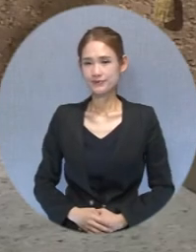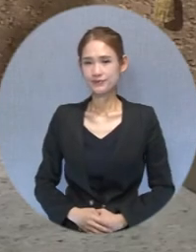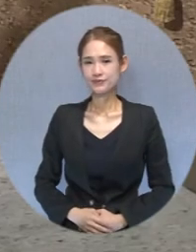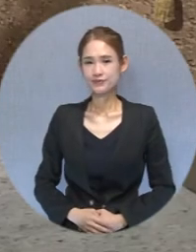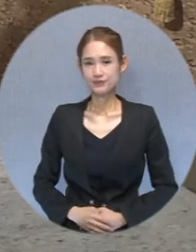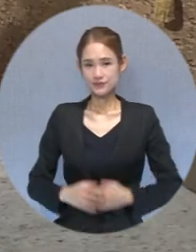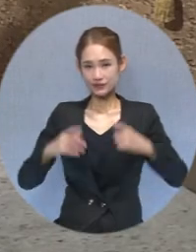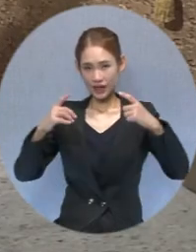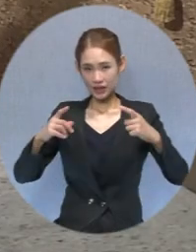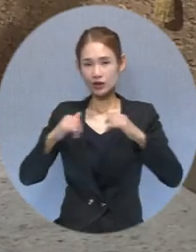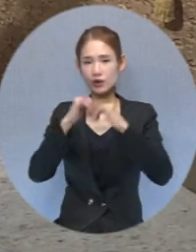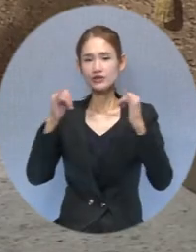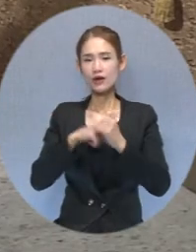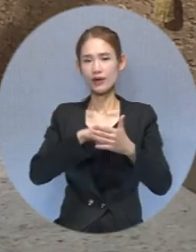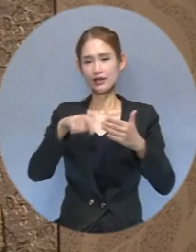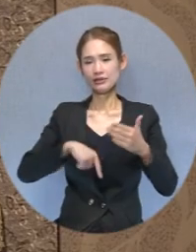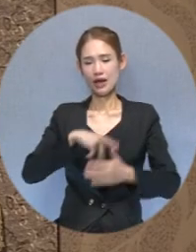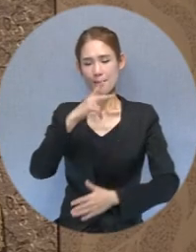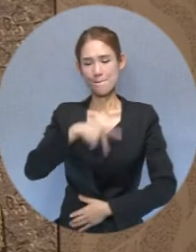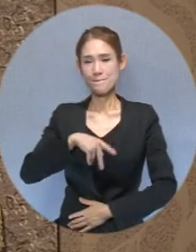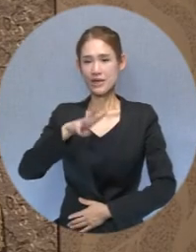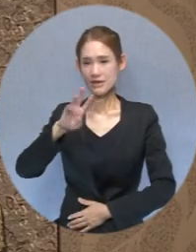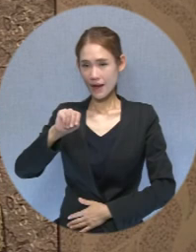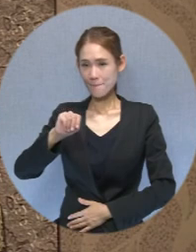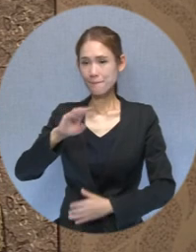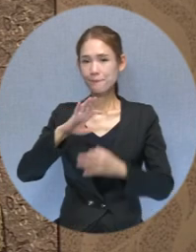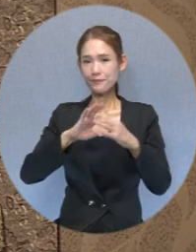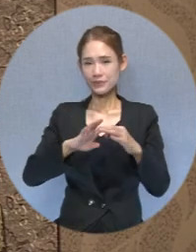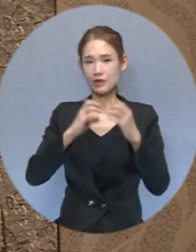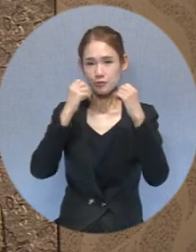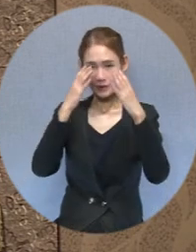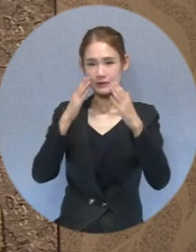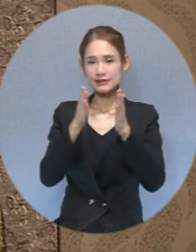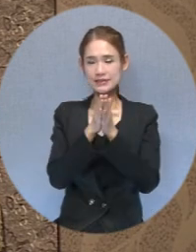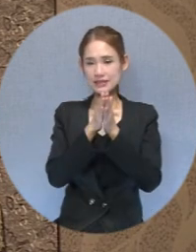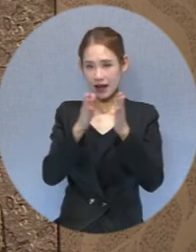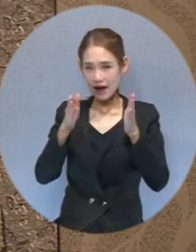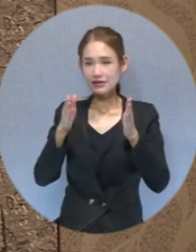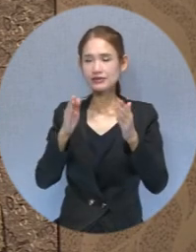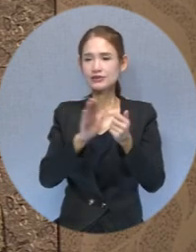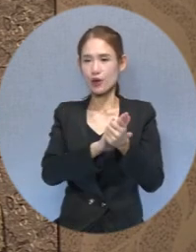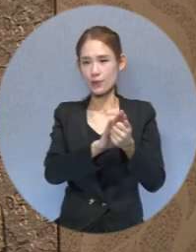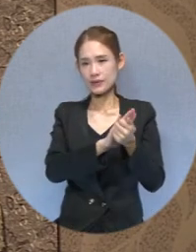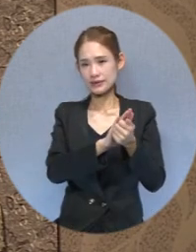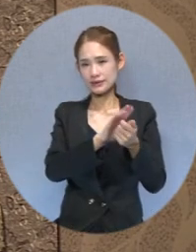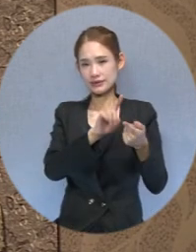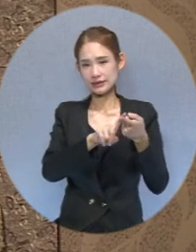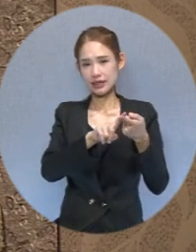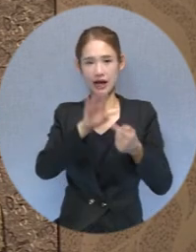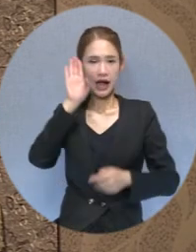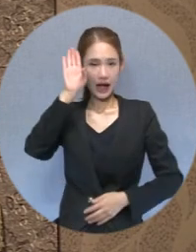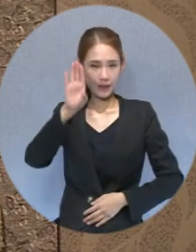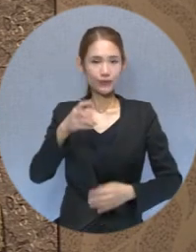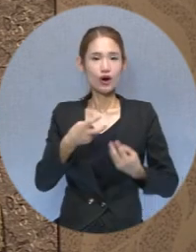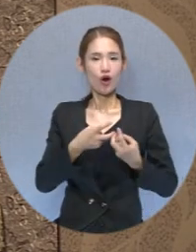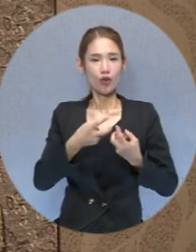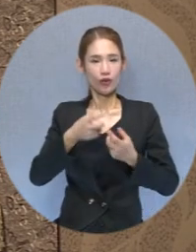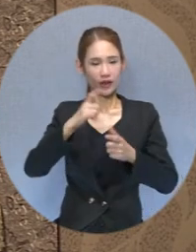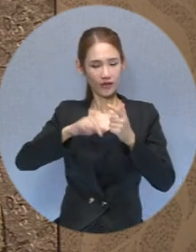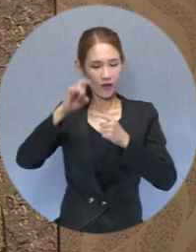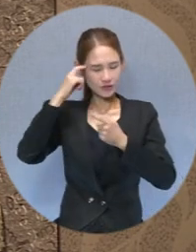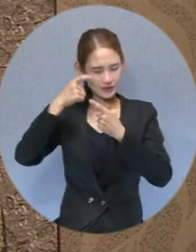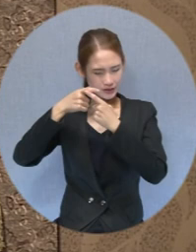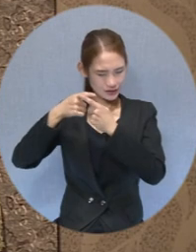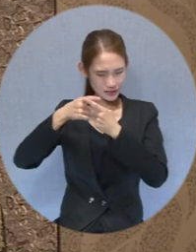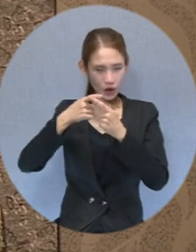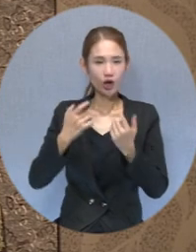우리 지역사회에서 이제 PM 관련해서 이제 새롭게 네. 도입된 서비스에 대해서 얼마나 어떻게 긍정적인